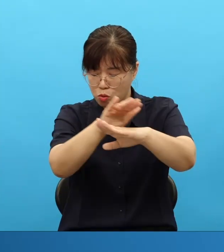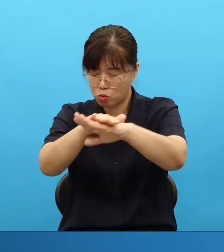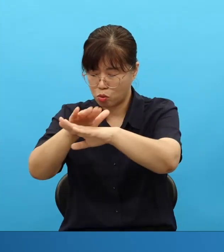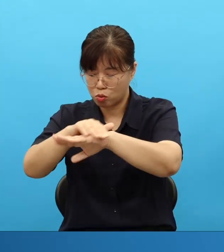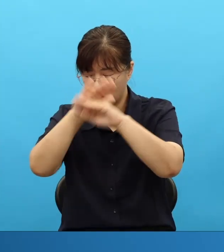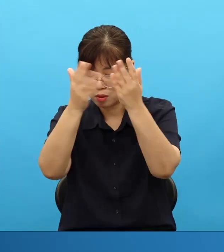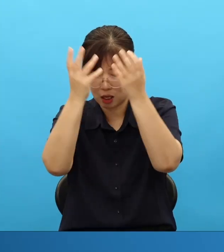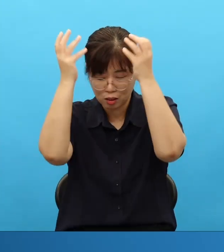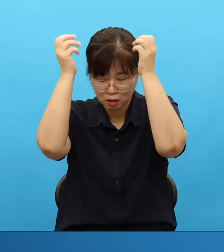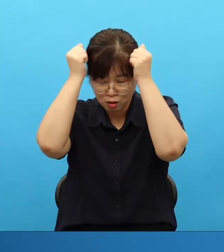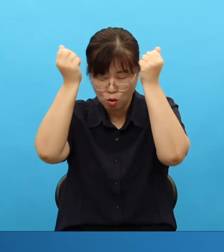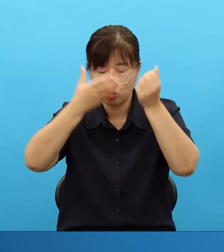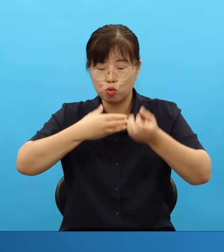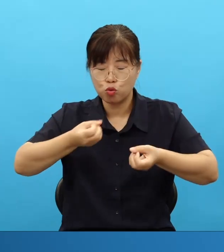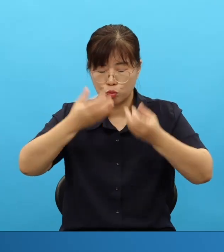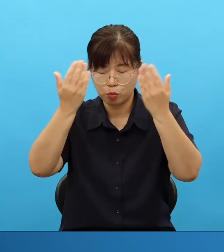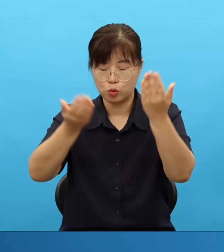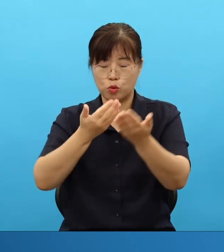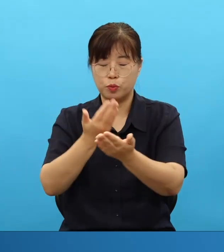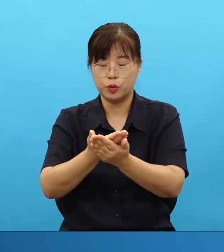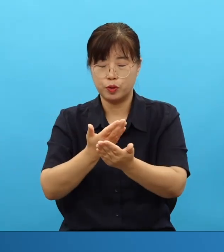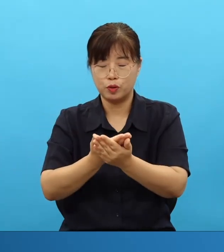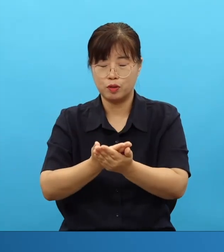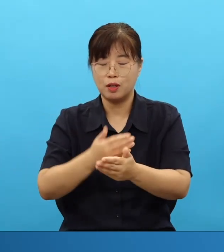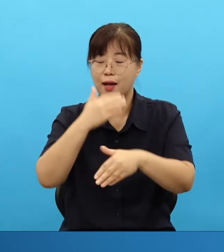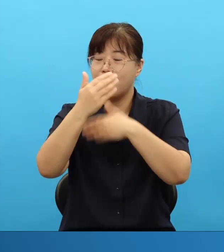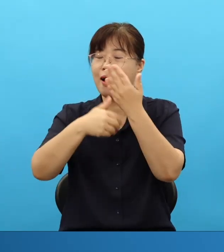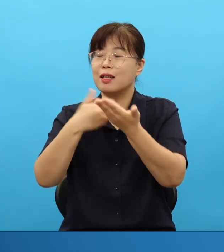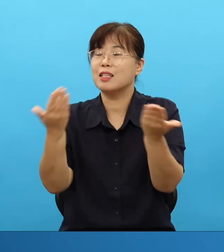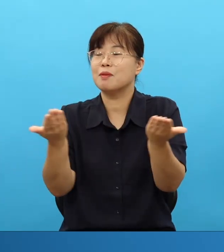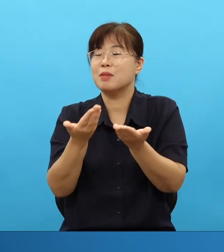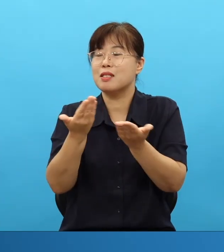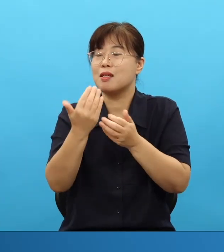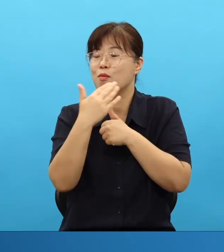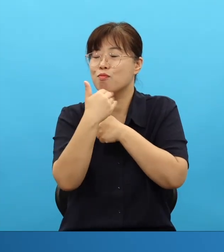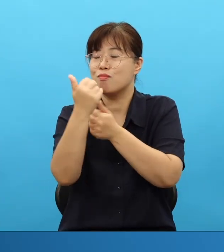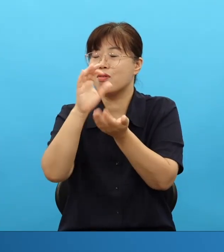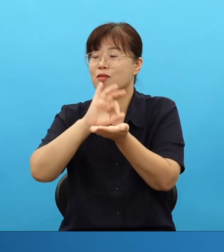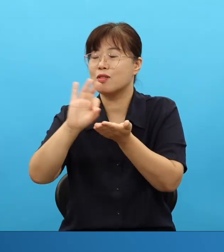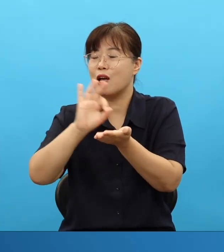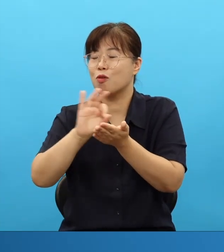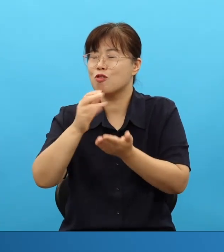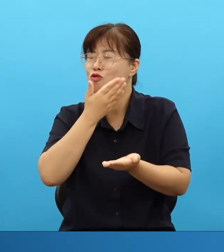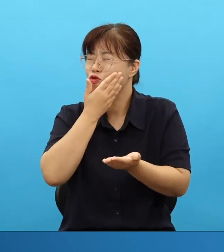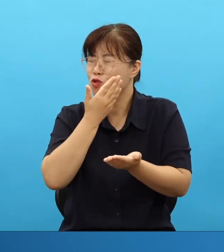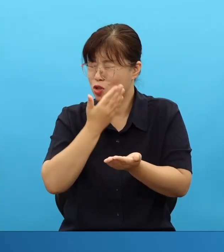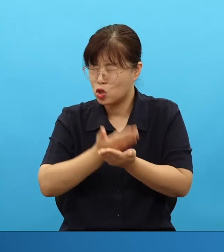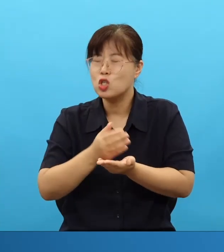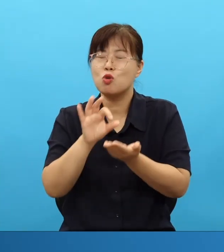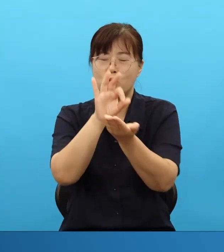주옵소서 하나님 나라의 일의 귀하게 쓰이는 물이 되게 하옵소서